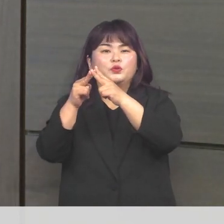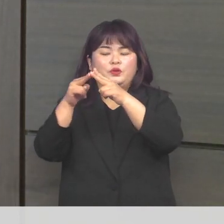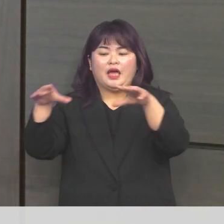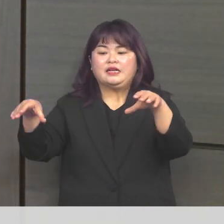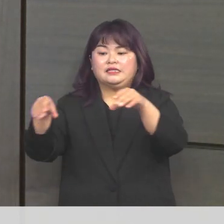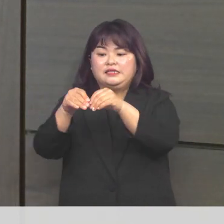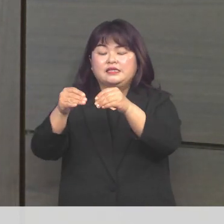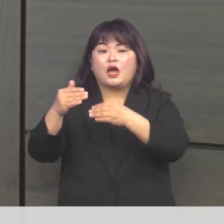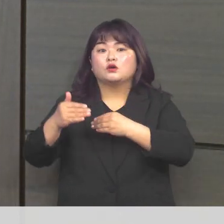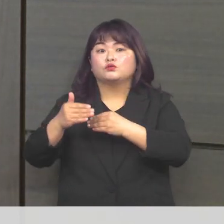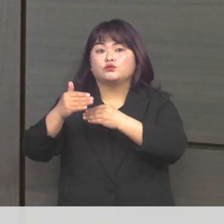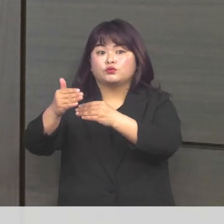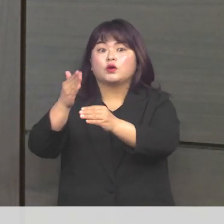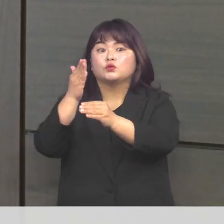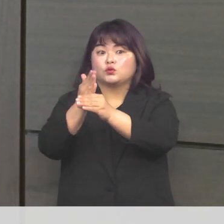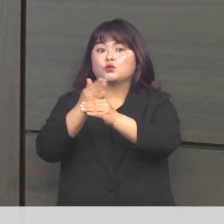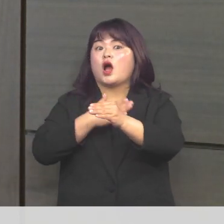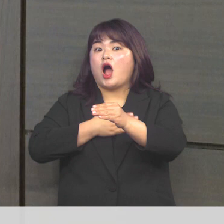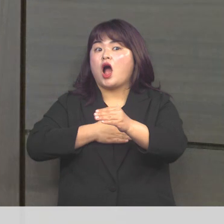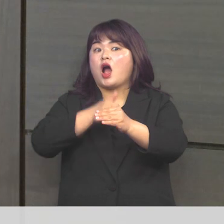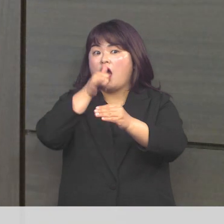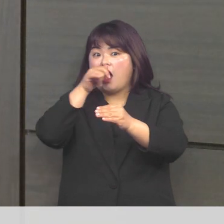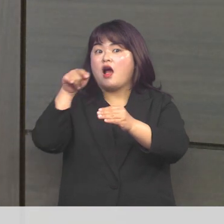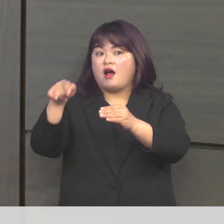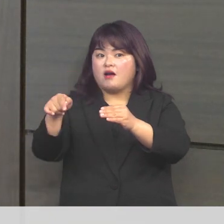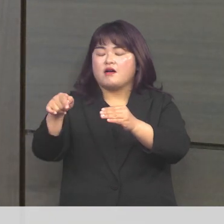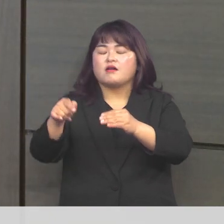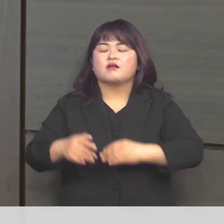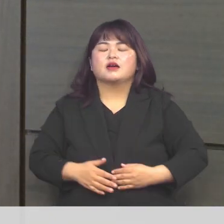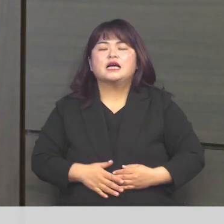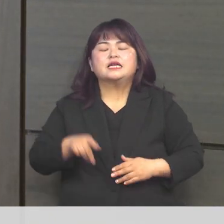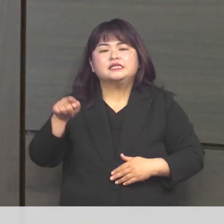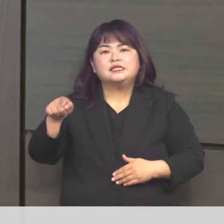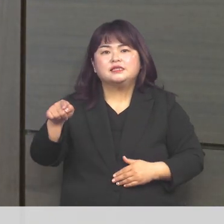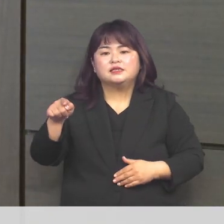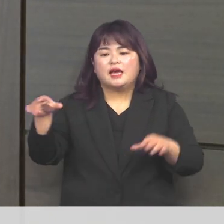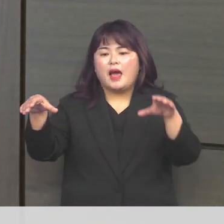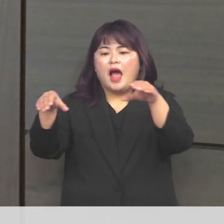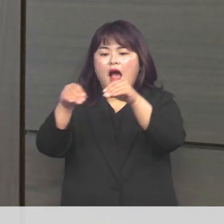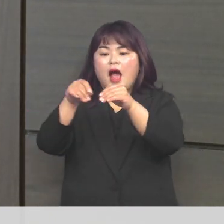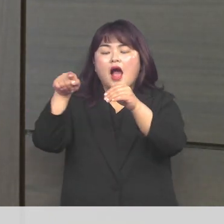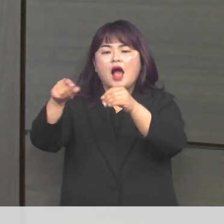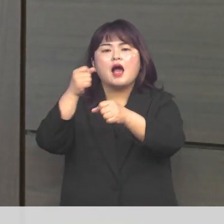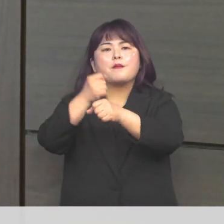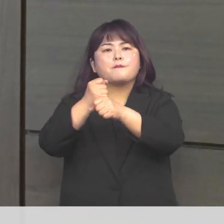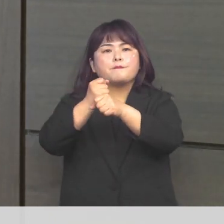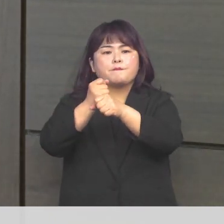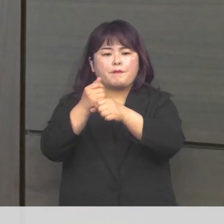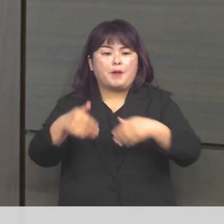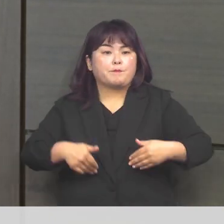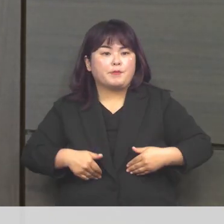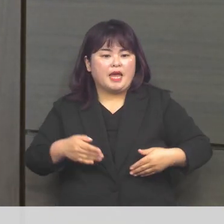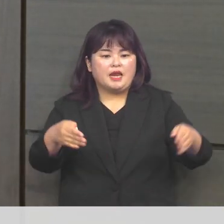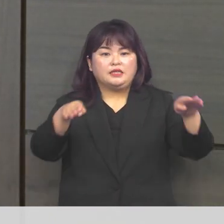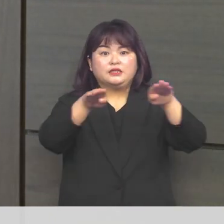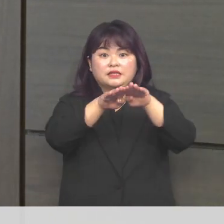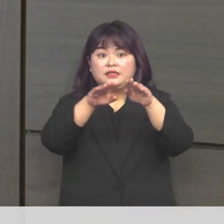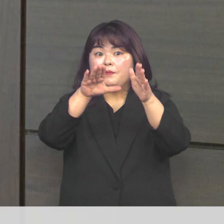클러스터를 조성 중에 있는데 이 클러스터의